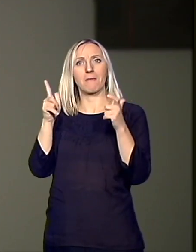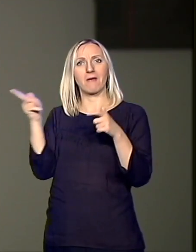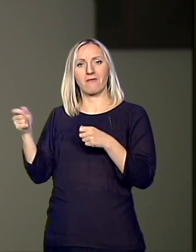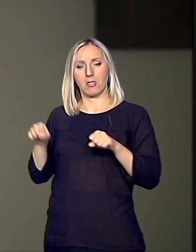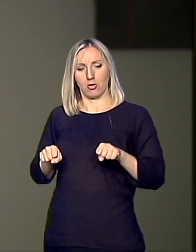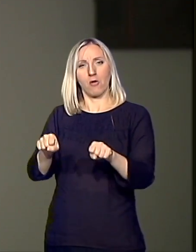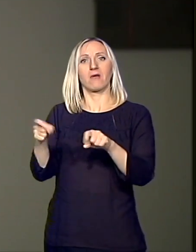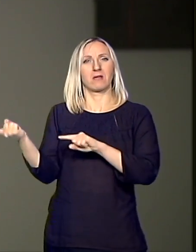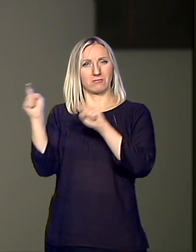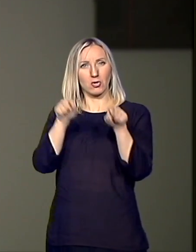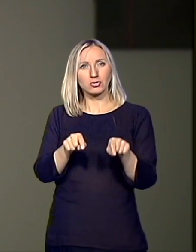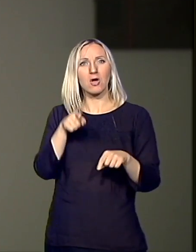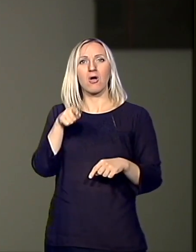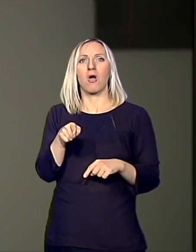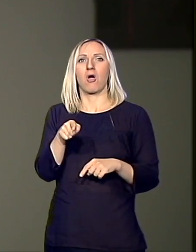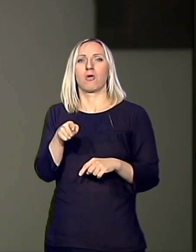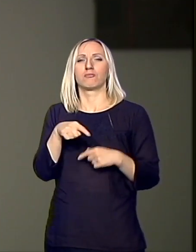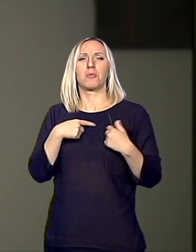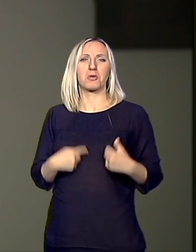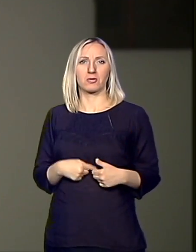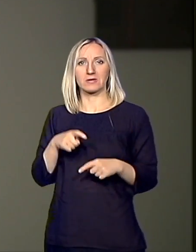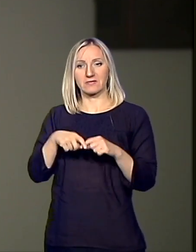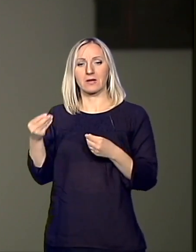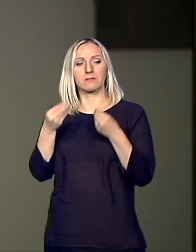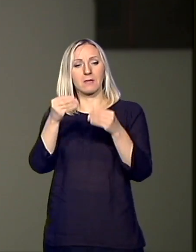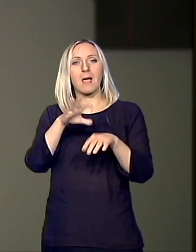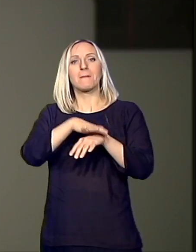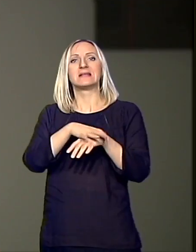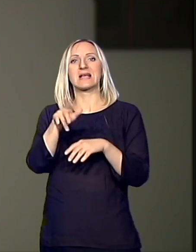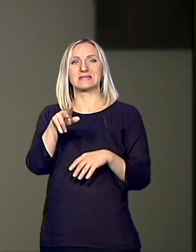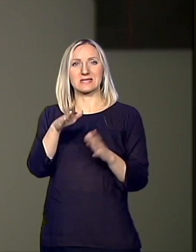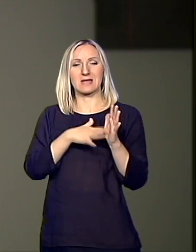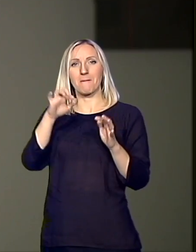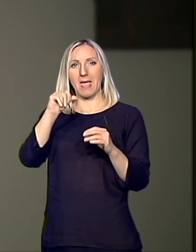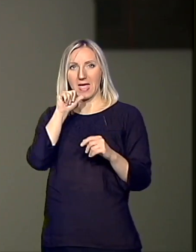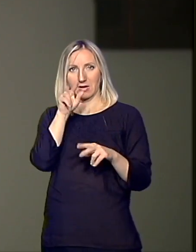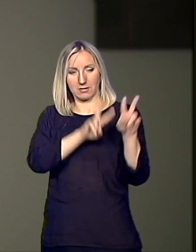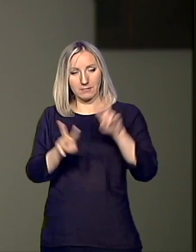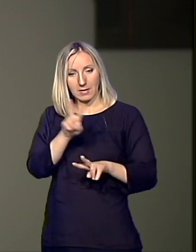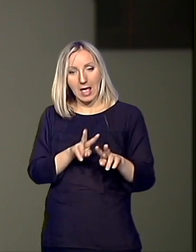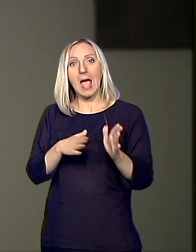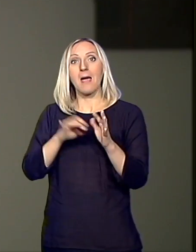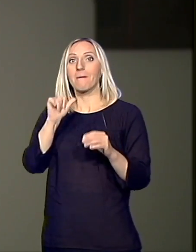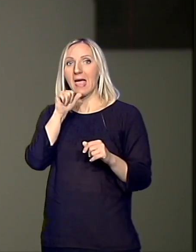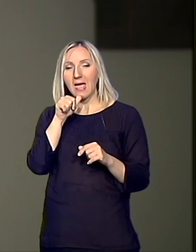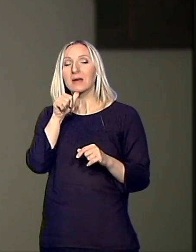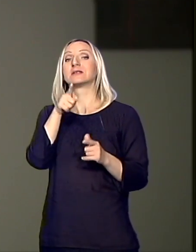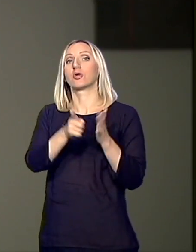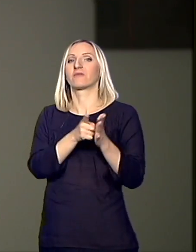svrhe i prepušten je na staranje medicinskoj sestri Meri, koja za to vreme čita